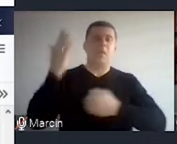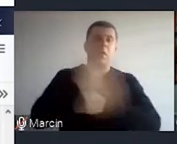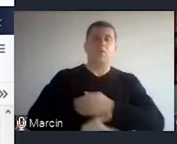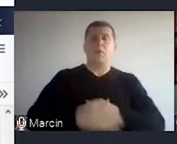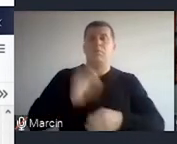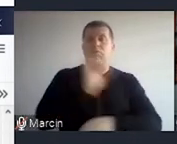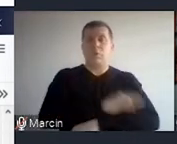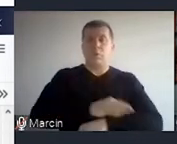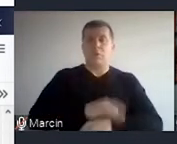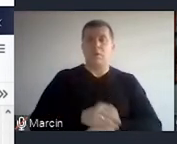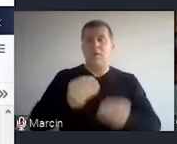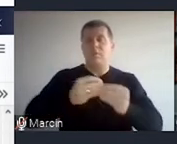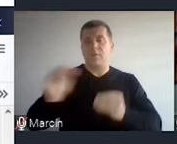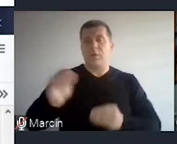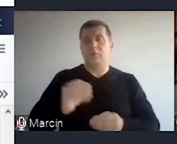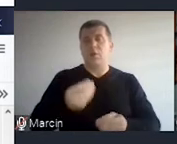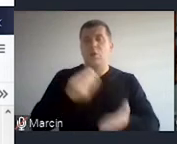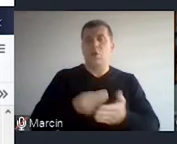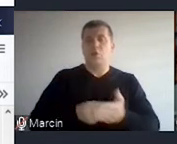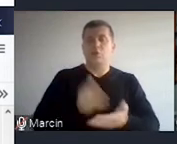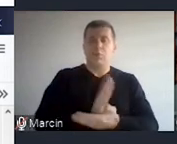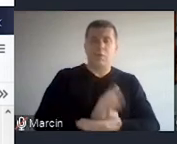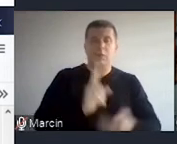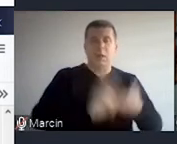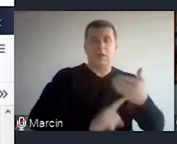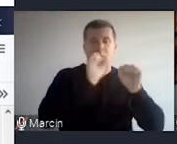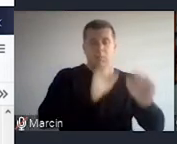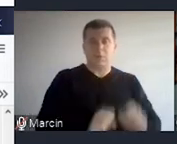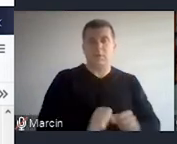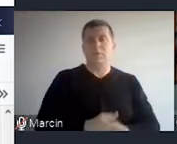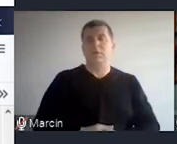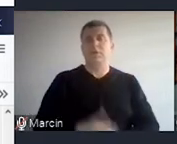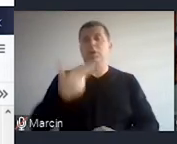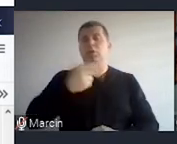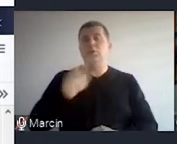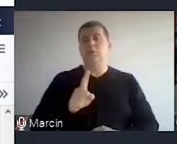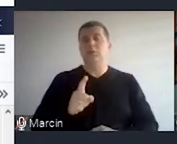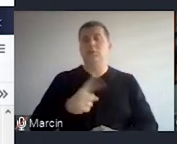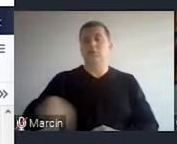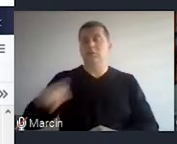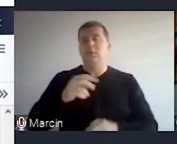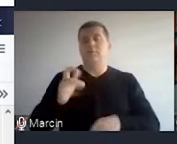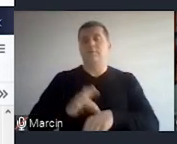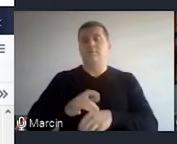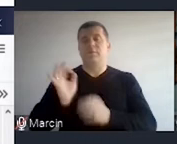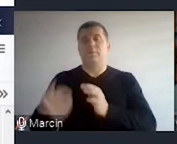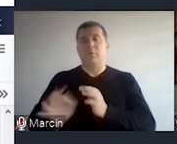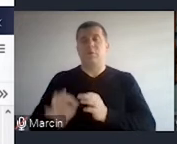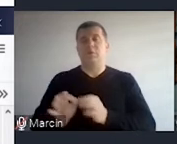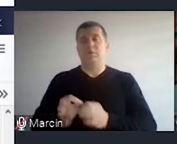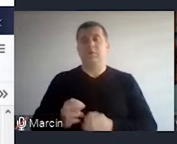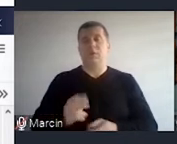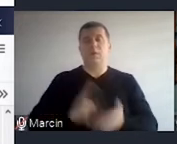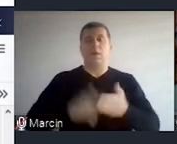projektu więcej pośrednich z rachunku bankowego projektu, niż należy Wam się z proporcji. Czyli na